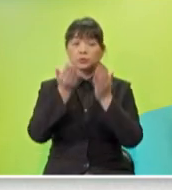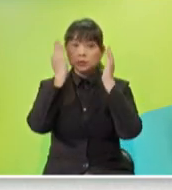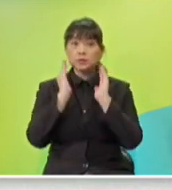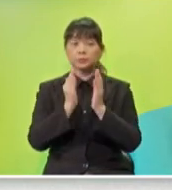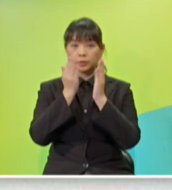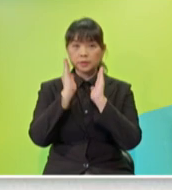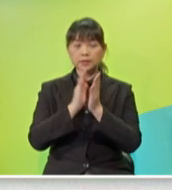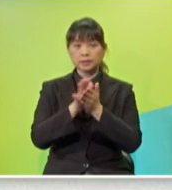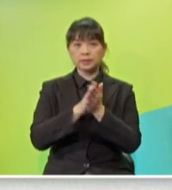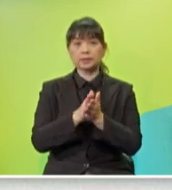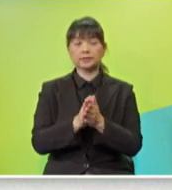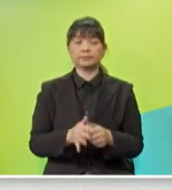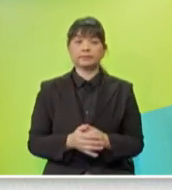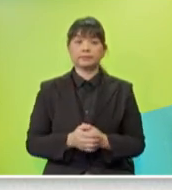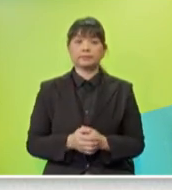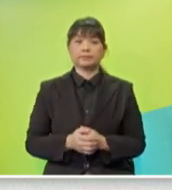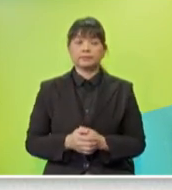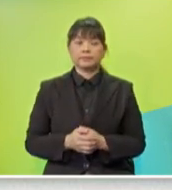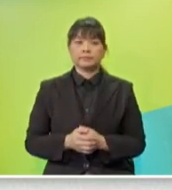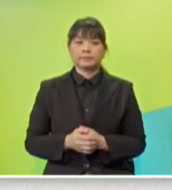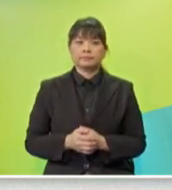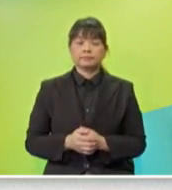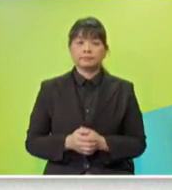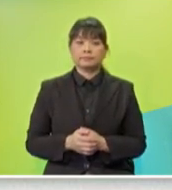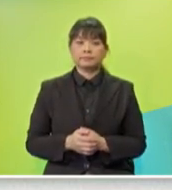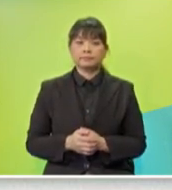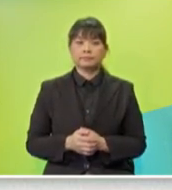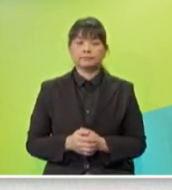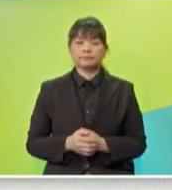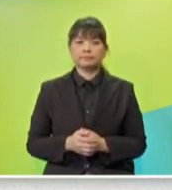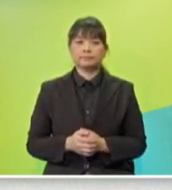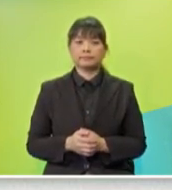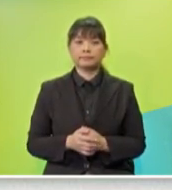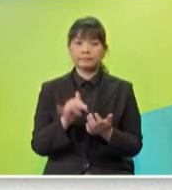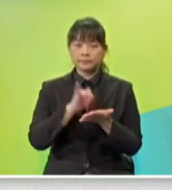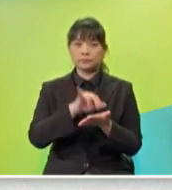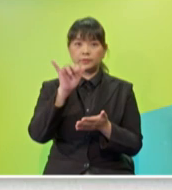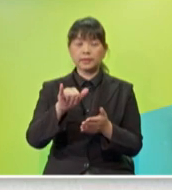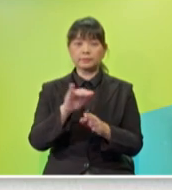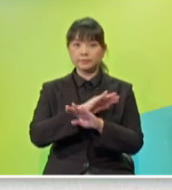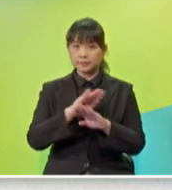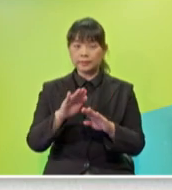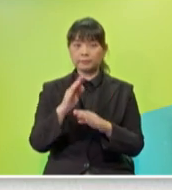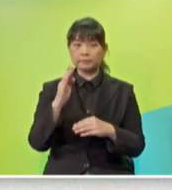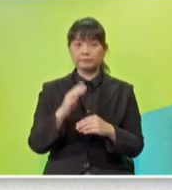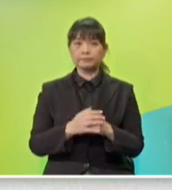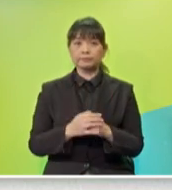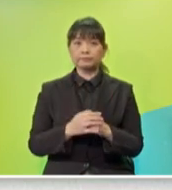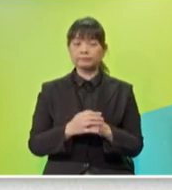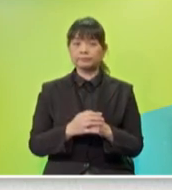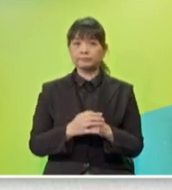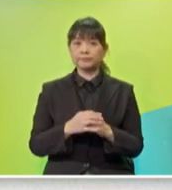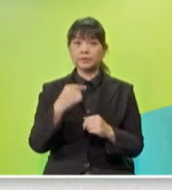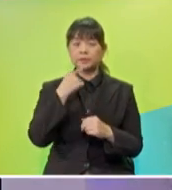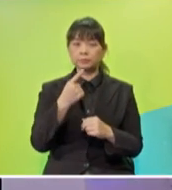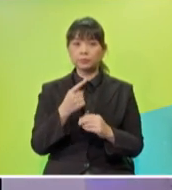yang bersesuaian dengan kulit muka sendiri yaitu yang tidak pernah di sebut-sebut